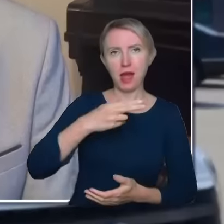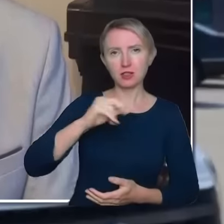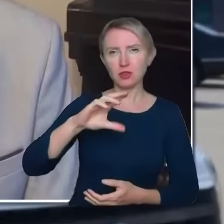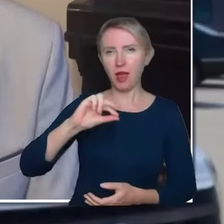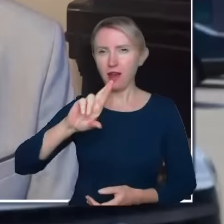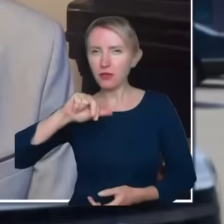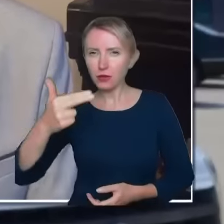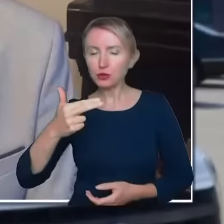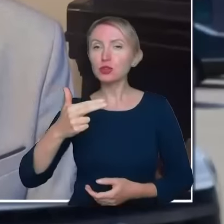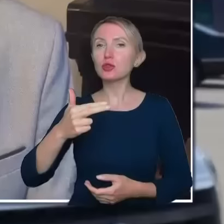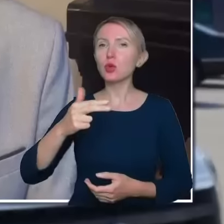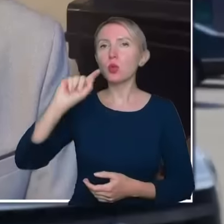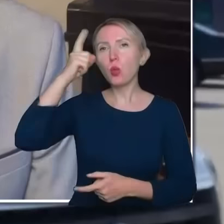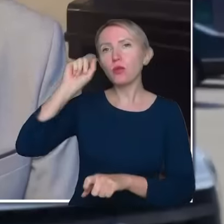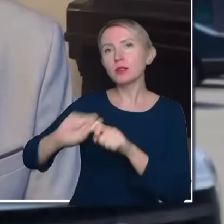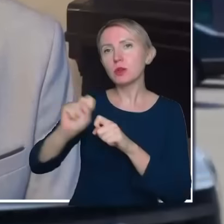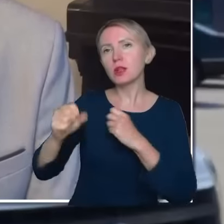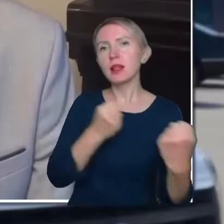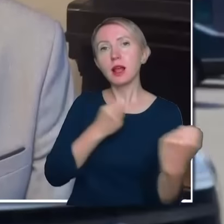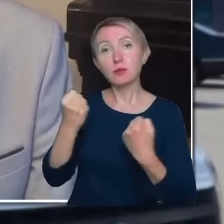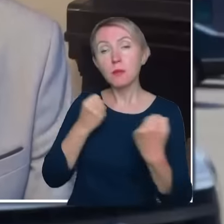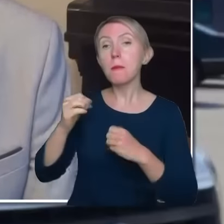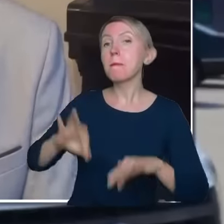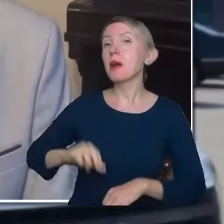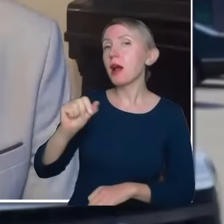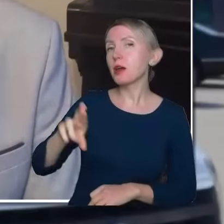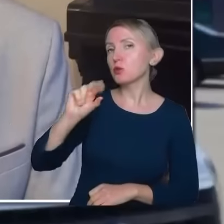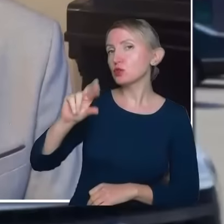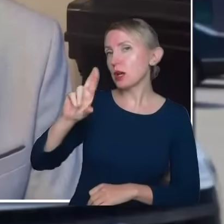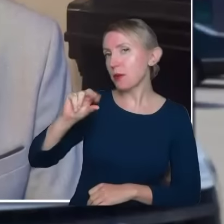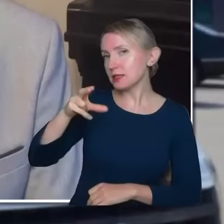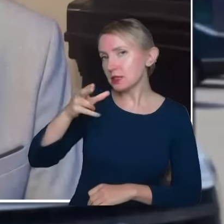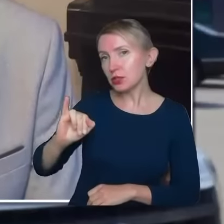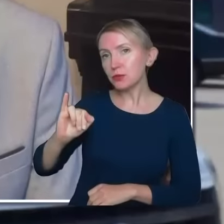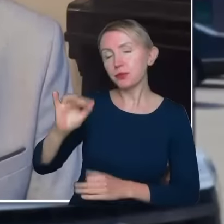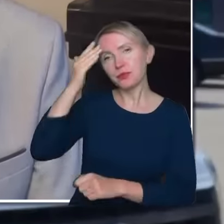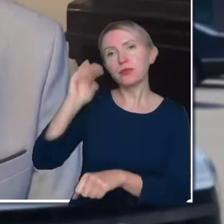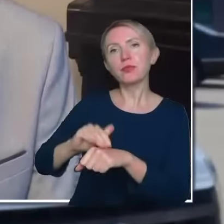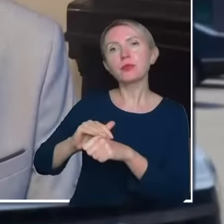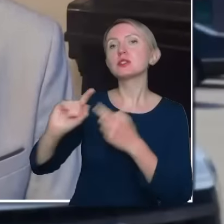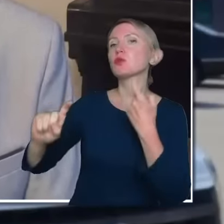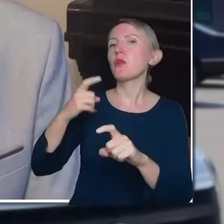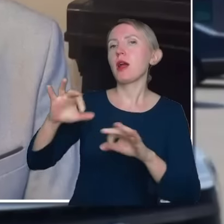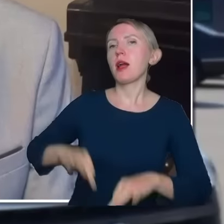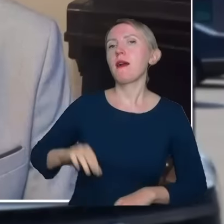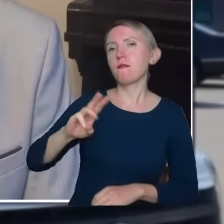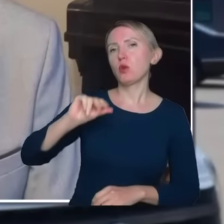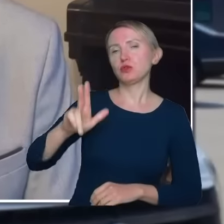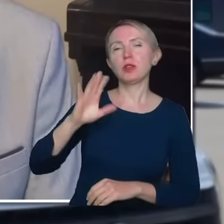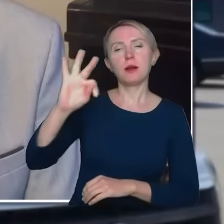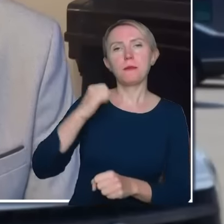do głównego inspektora transportu drogowego pana Artura Czapiewskiego o odwołanie pana Daniela Woźniaka z